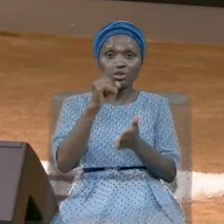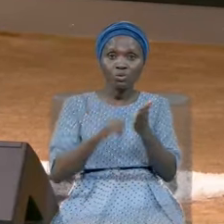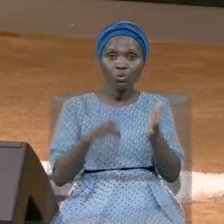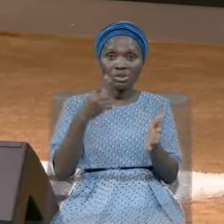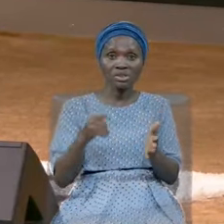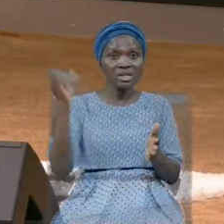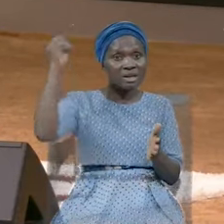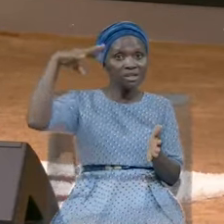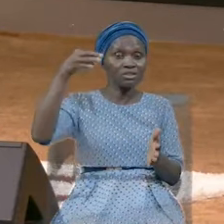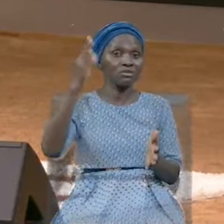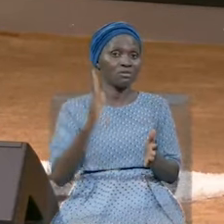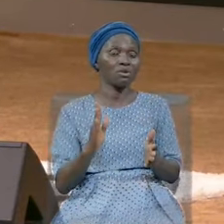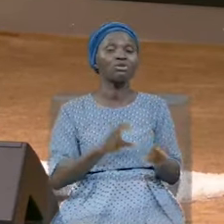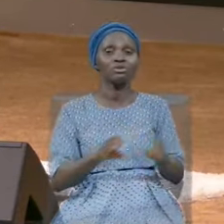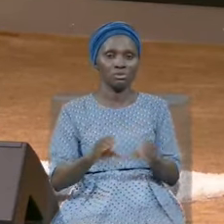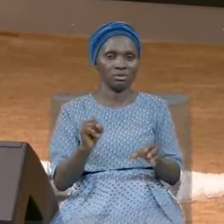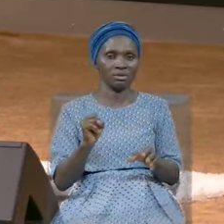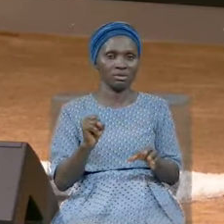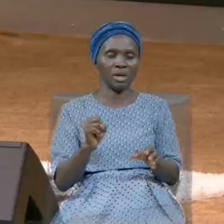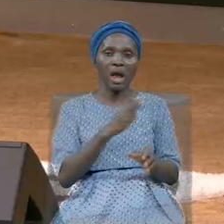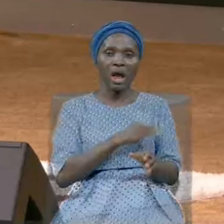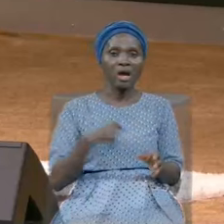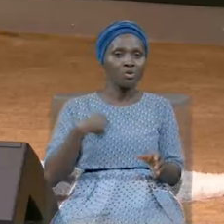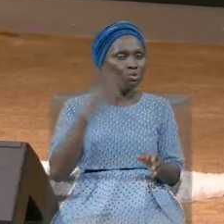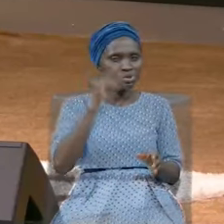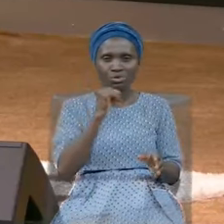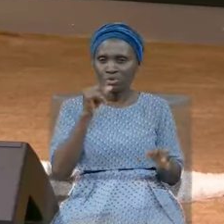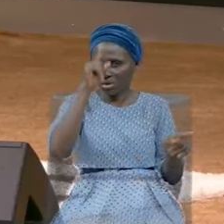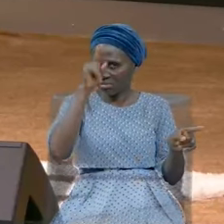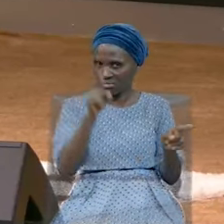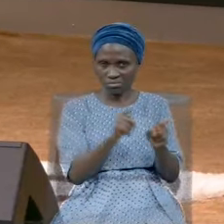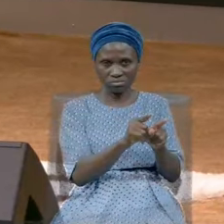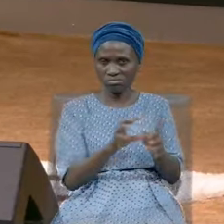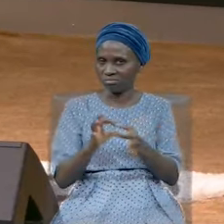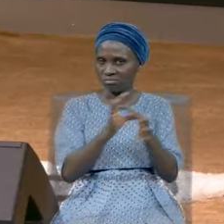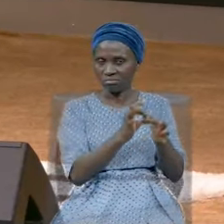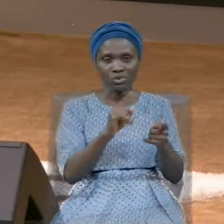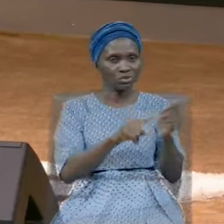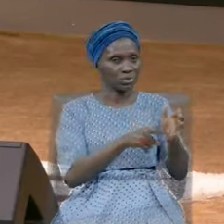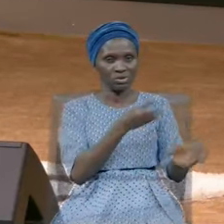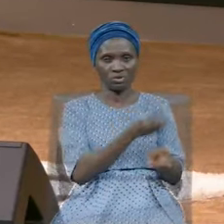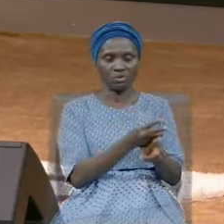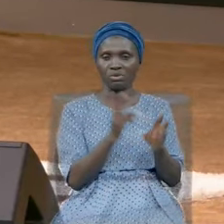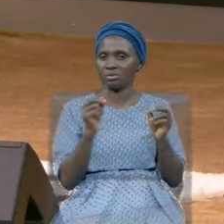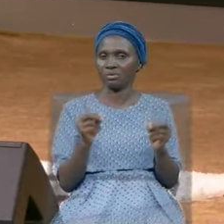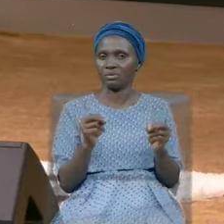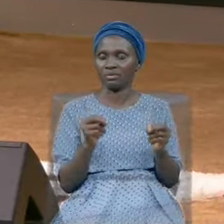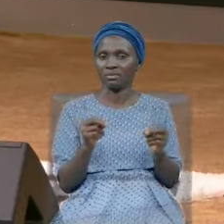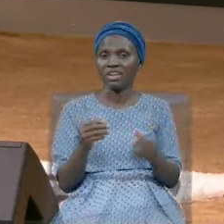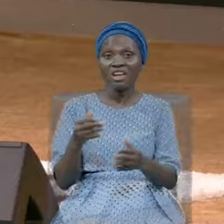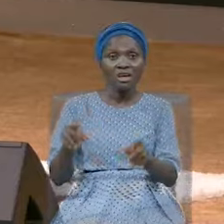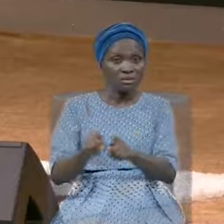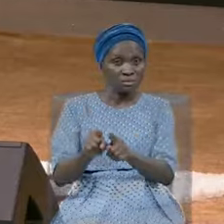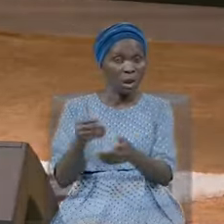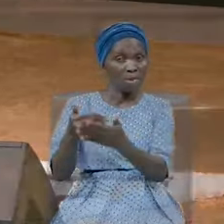fait. Amen. Ne vous conformez pas au siècle présent. Même avant que je ne